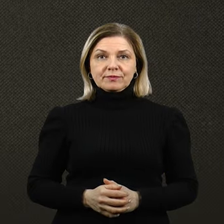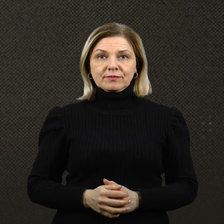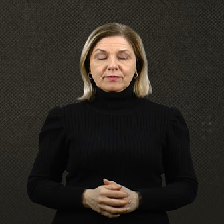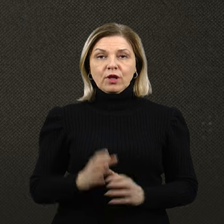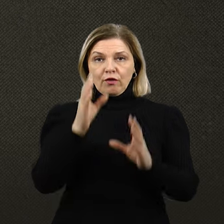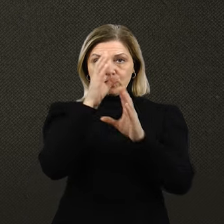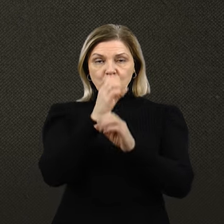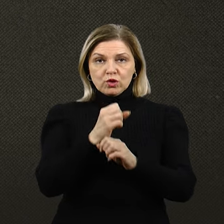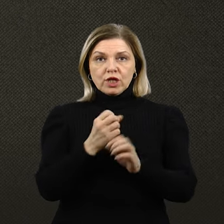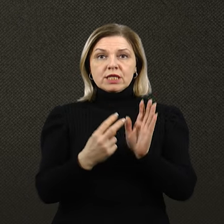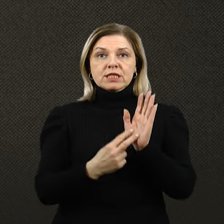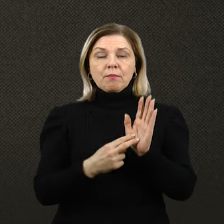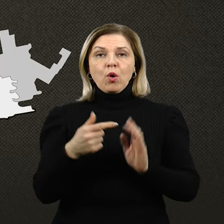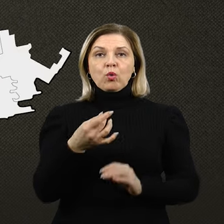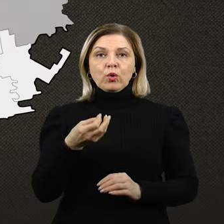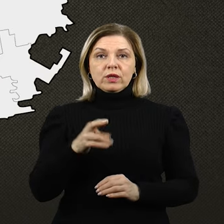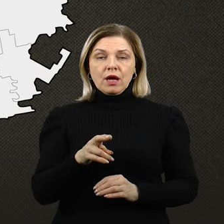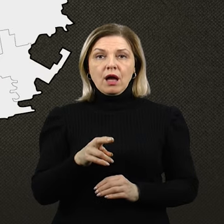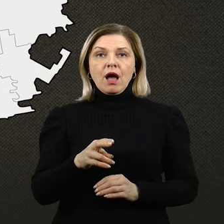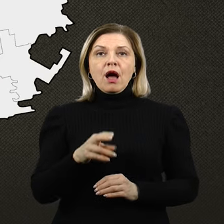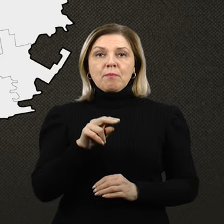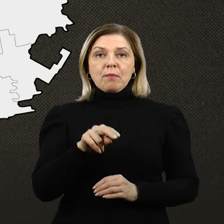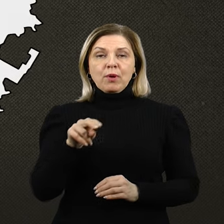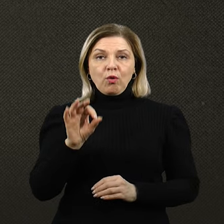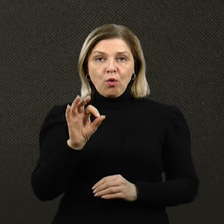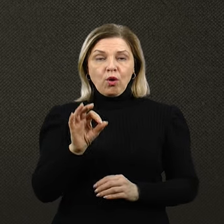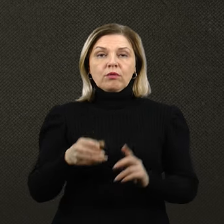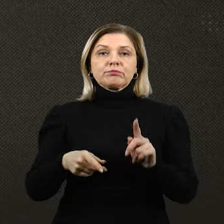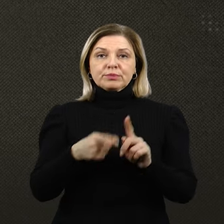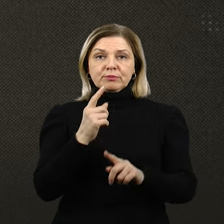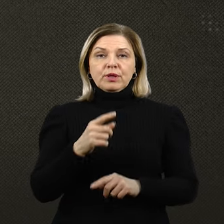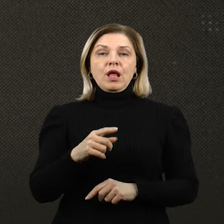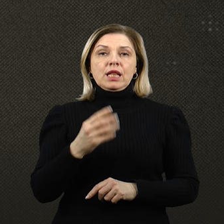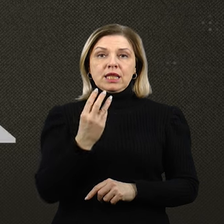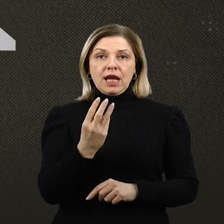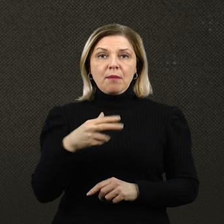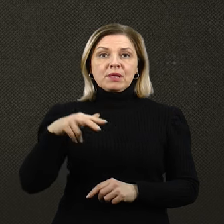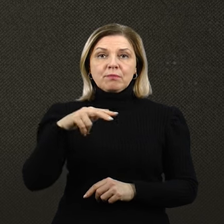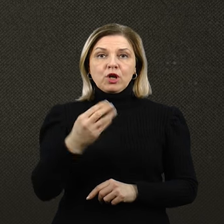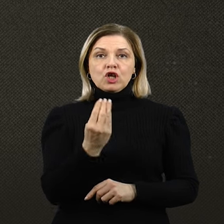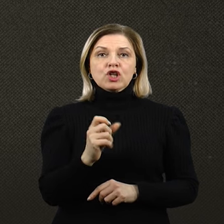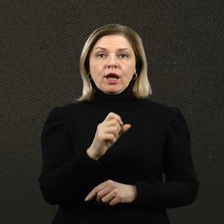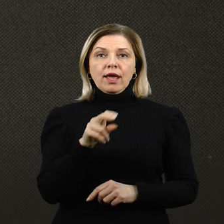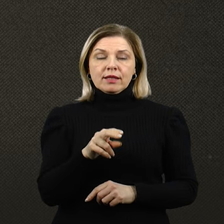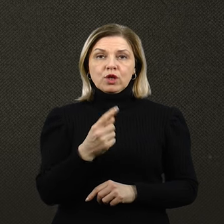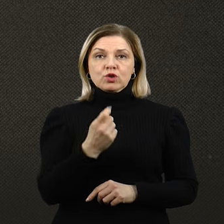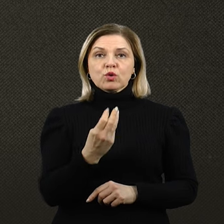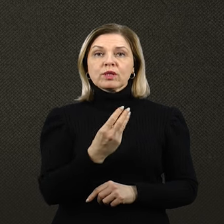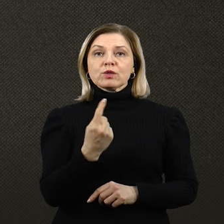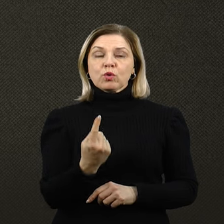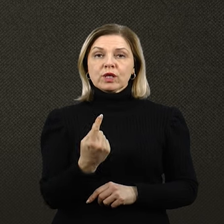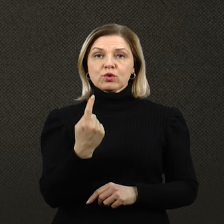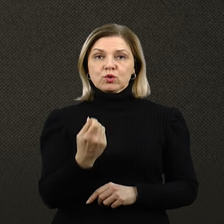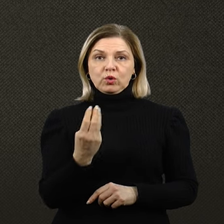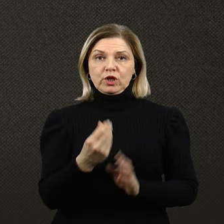В ніч проти 7 грудня сили протиповітряної оборони у небі над Миколаївщиною знищили 3 безпілотники типу «Шахет-131-136». Про